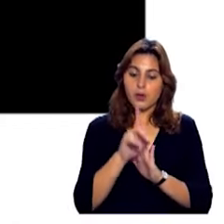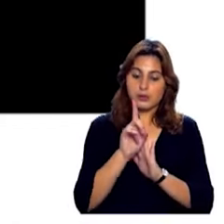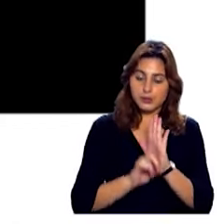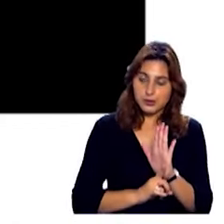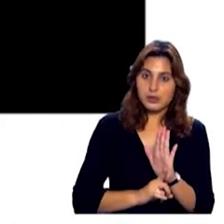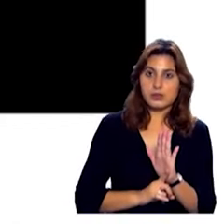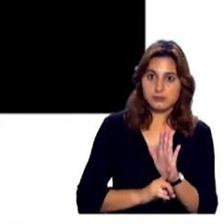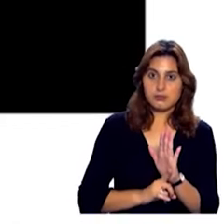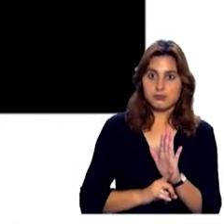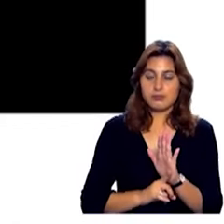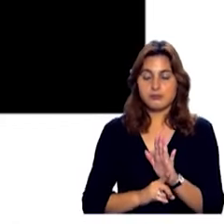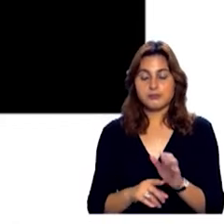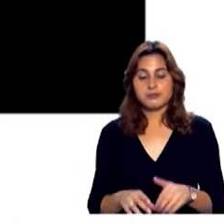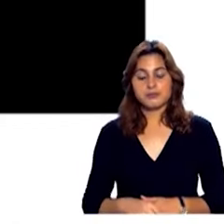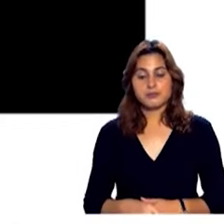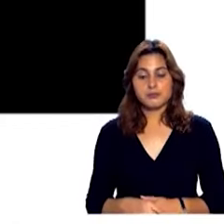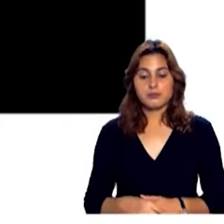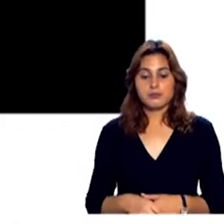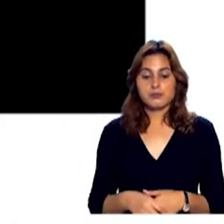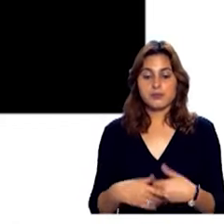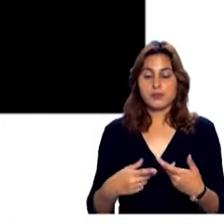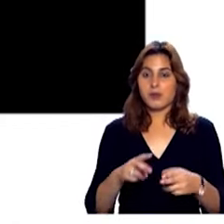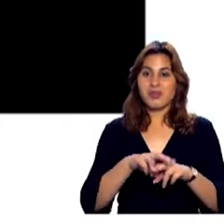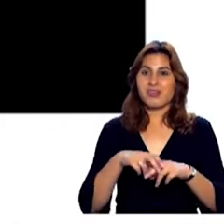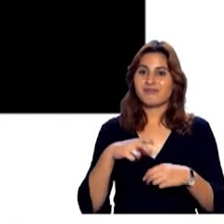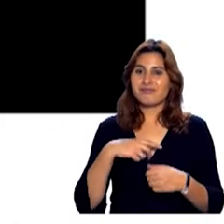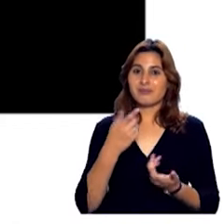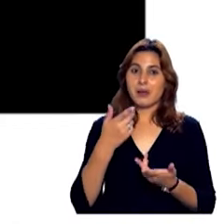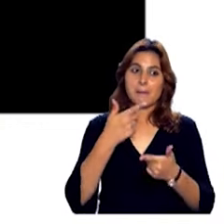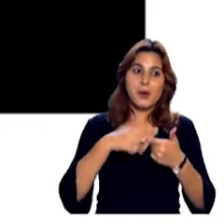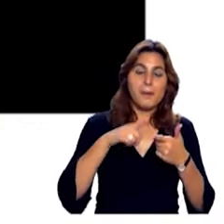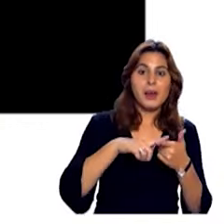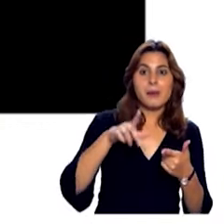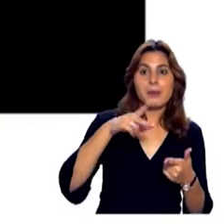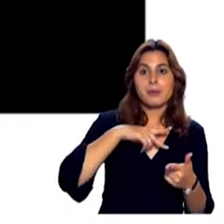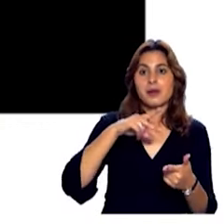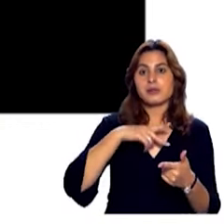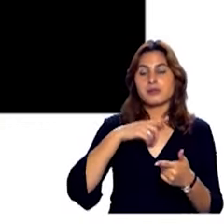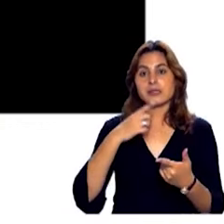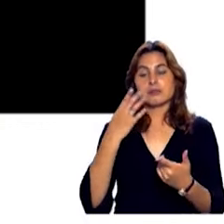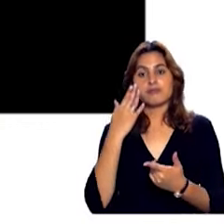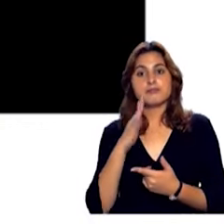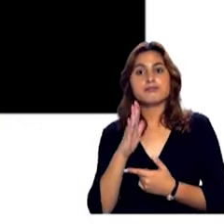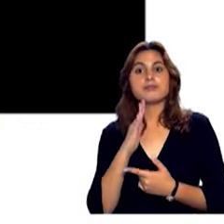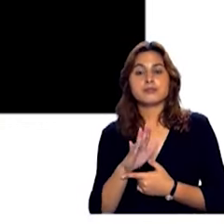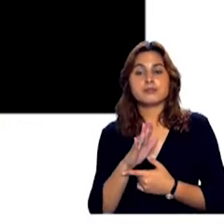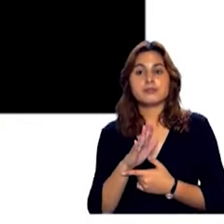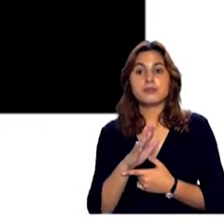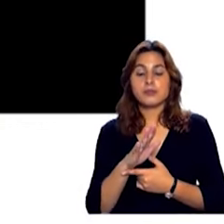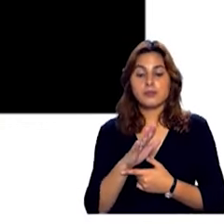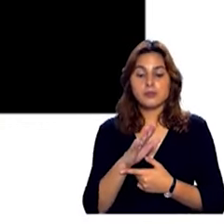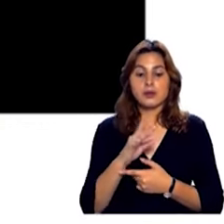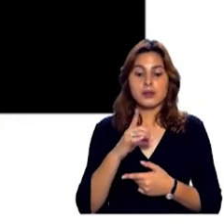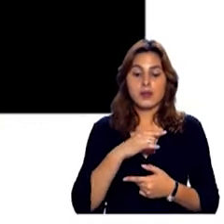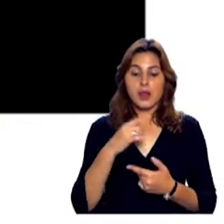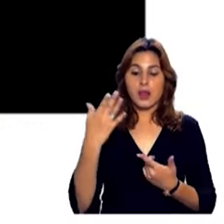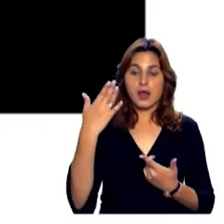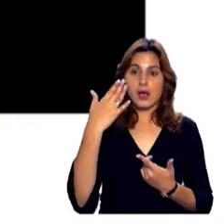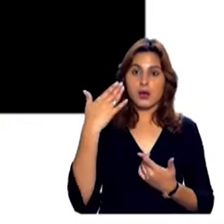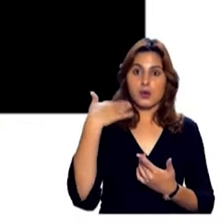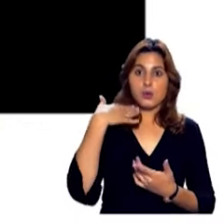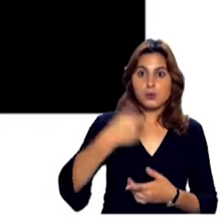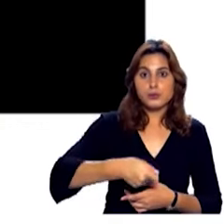questo non creano particolari problemi rientrano nell' Dea tradizionale che si ha di Giudice di ultima istanza e in particolare di Giudice di